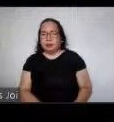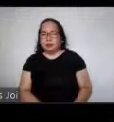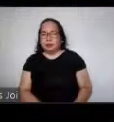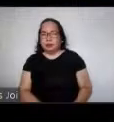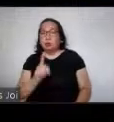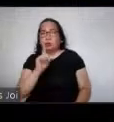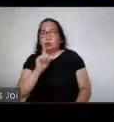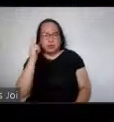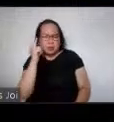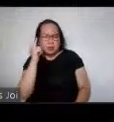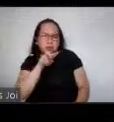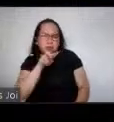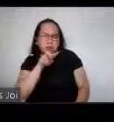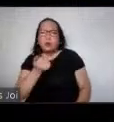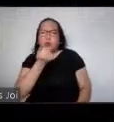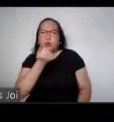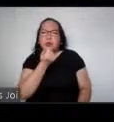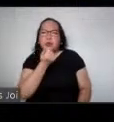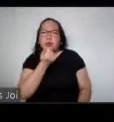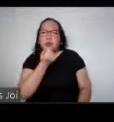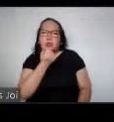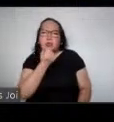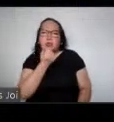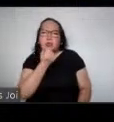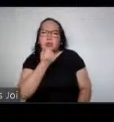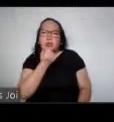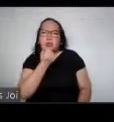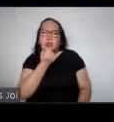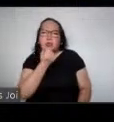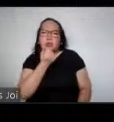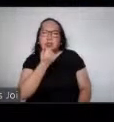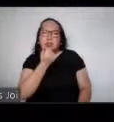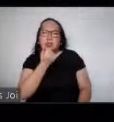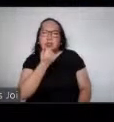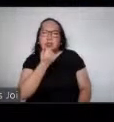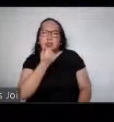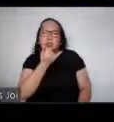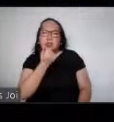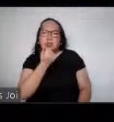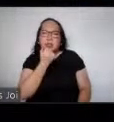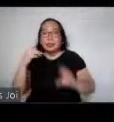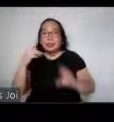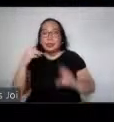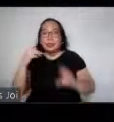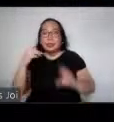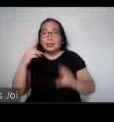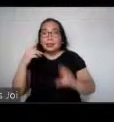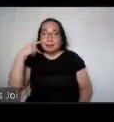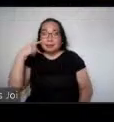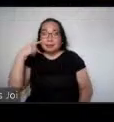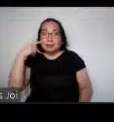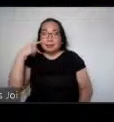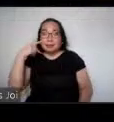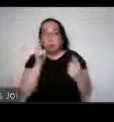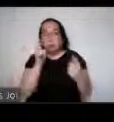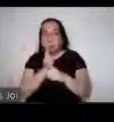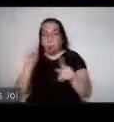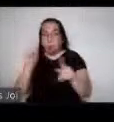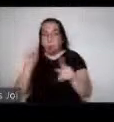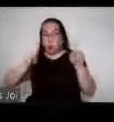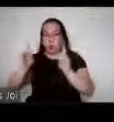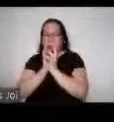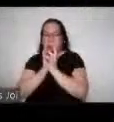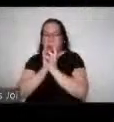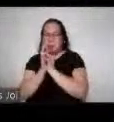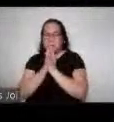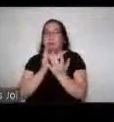Or ano kaya ang pasa ni Teacher Pina? So, medyo dikit-dikit po ang mga tao. Ikot-ikot